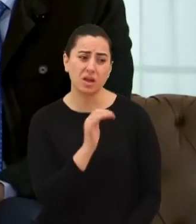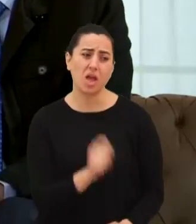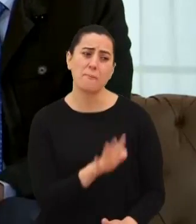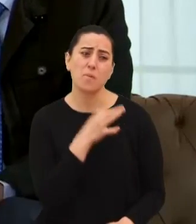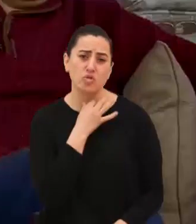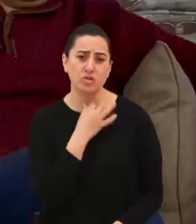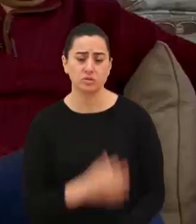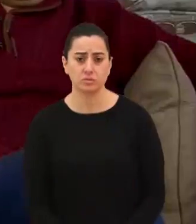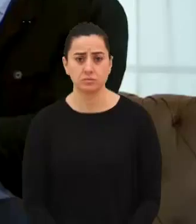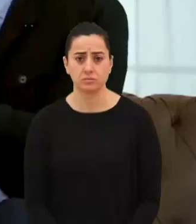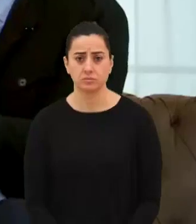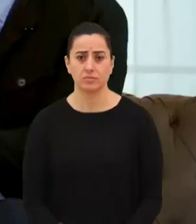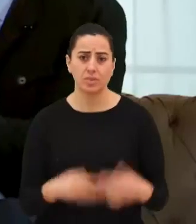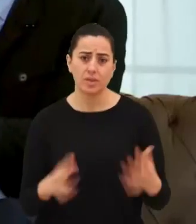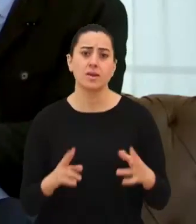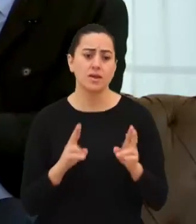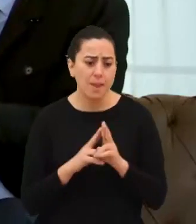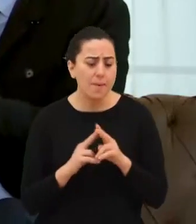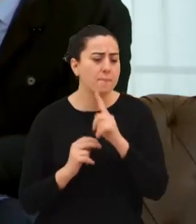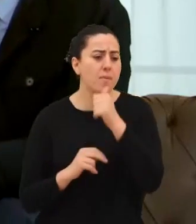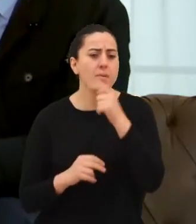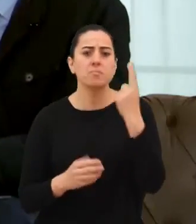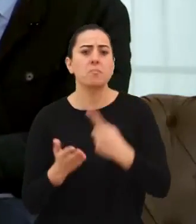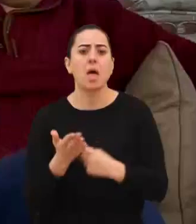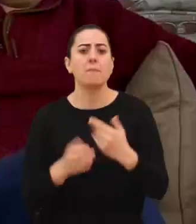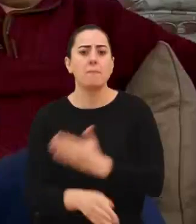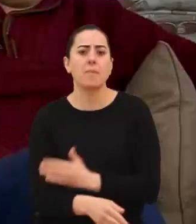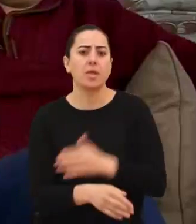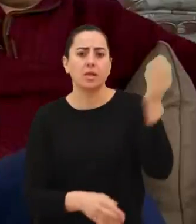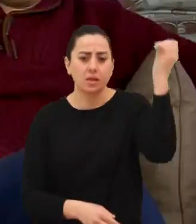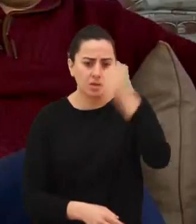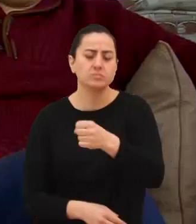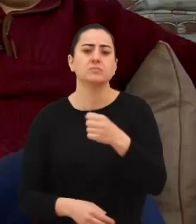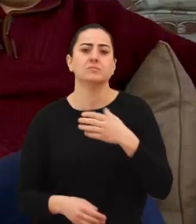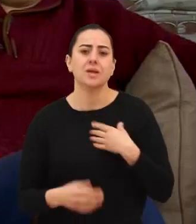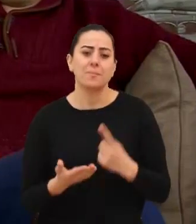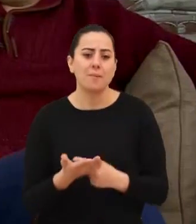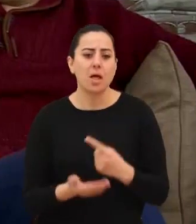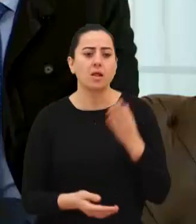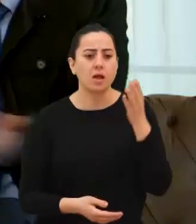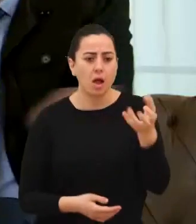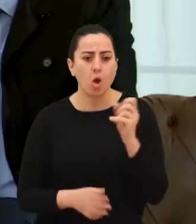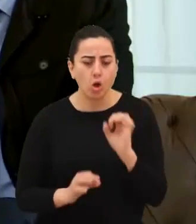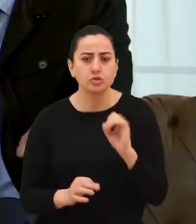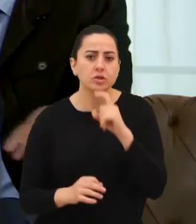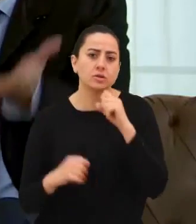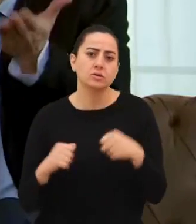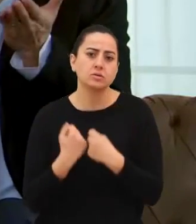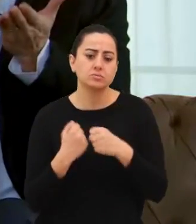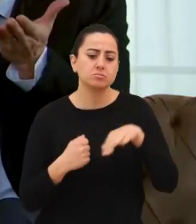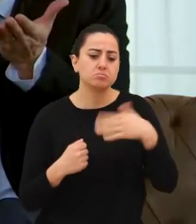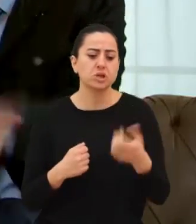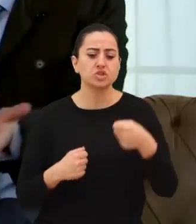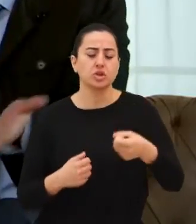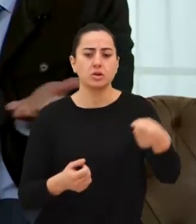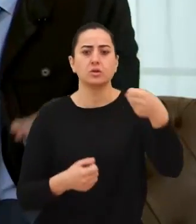Allah aşkına ya. Kemal babama memleketten bal gelmiş. Ben de balı alayım derken yanlışlıkla bir çanta